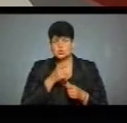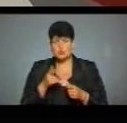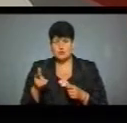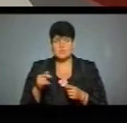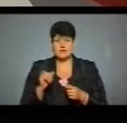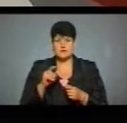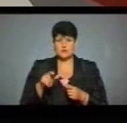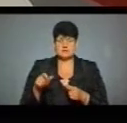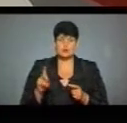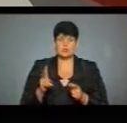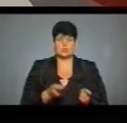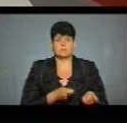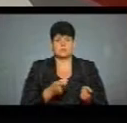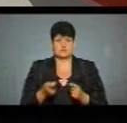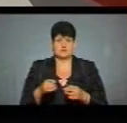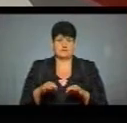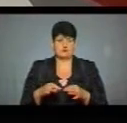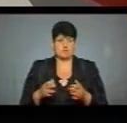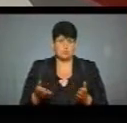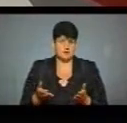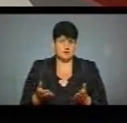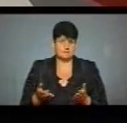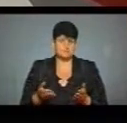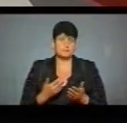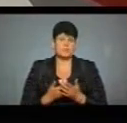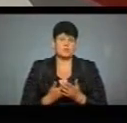які ввозили ці автомобілі. Тобто,